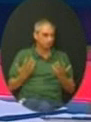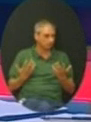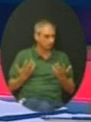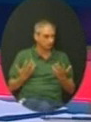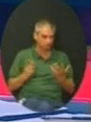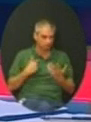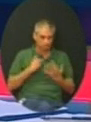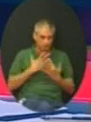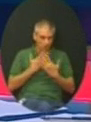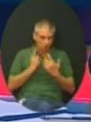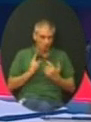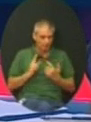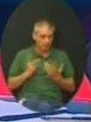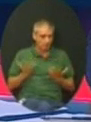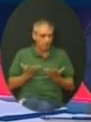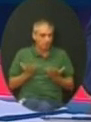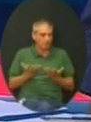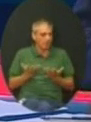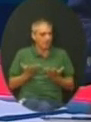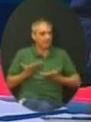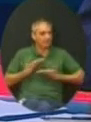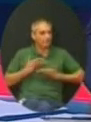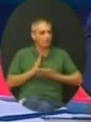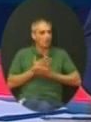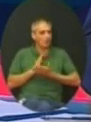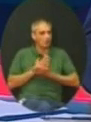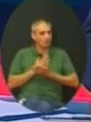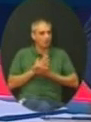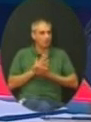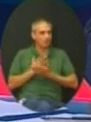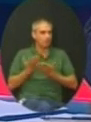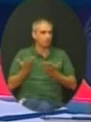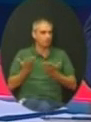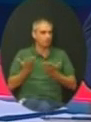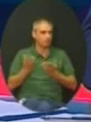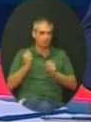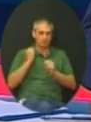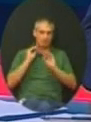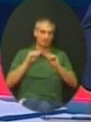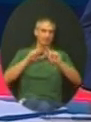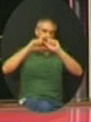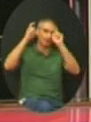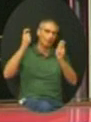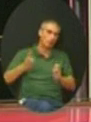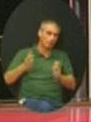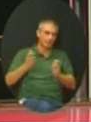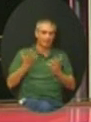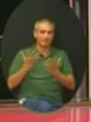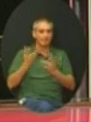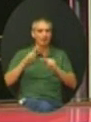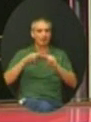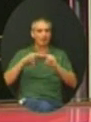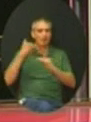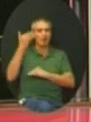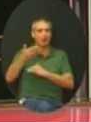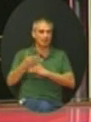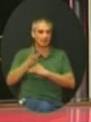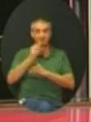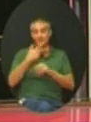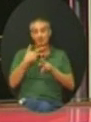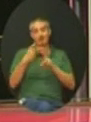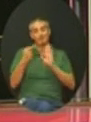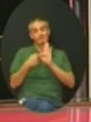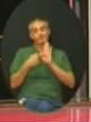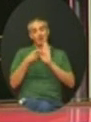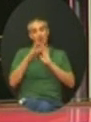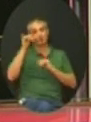ולא ברור איך התקבלה ההחלטה להתקין את המגנומטרים האלה, ומה קרה אחר כך, והאם רק בגלל